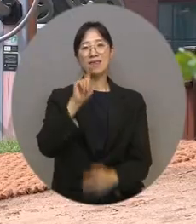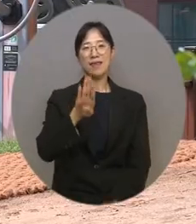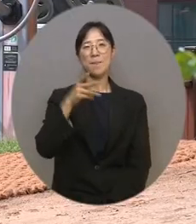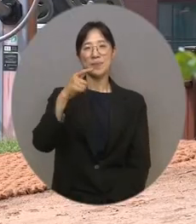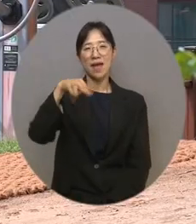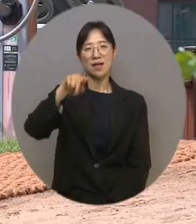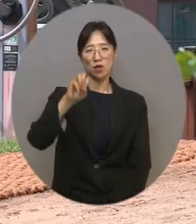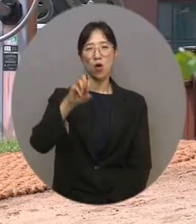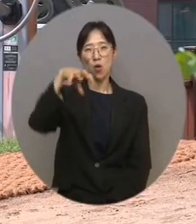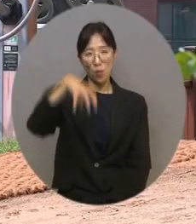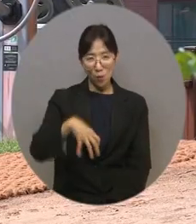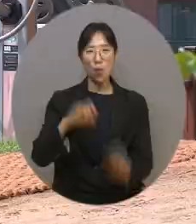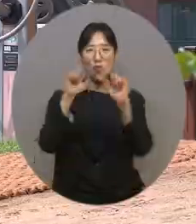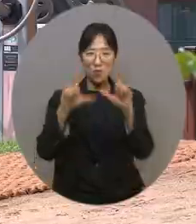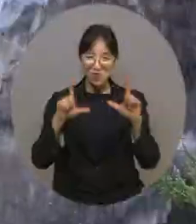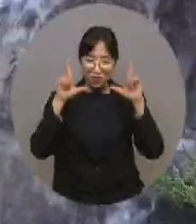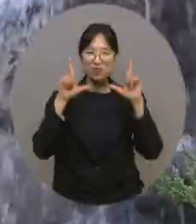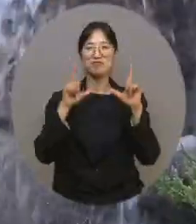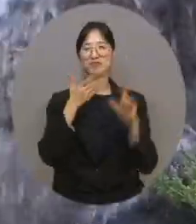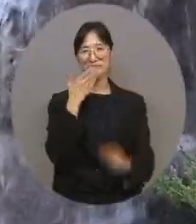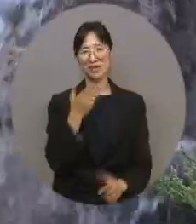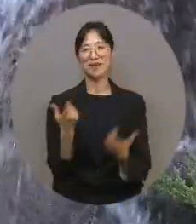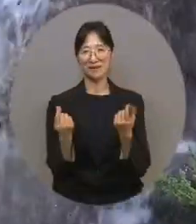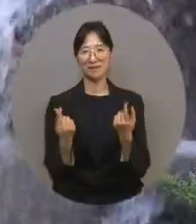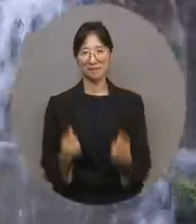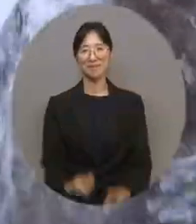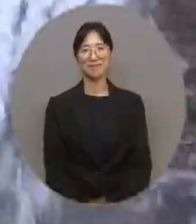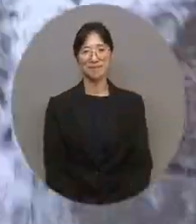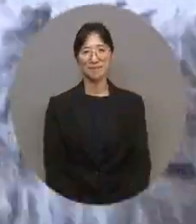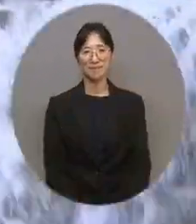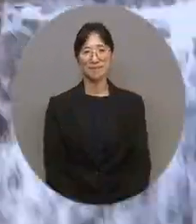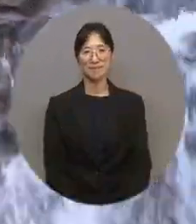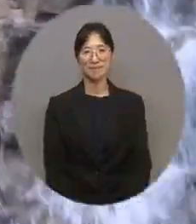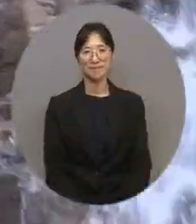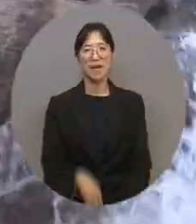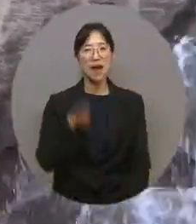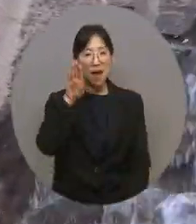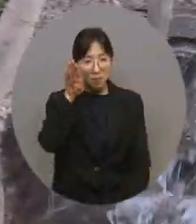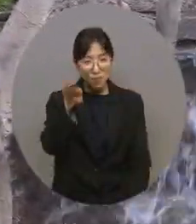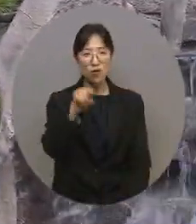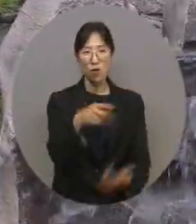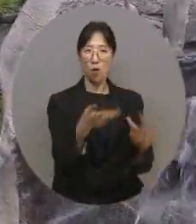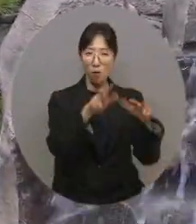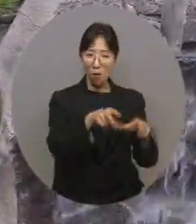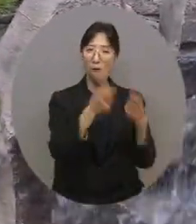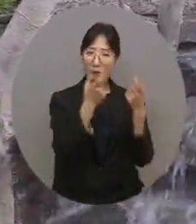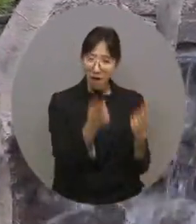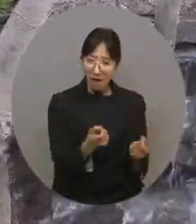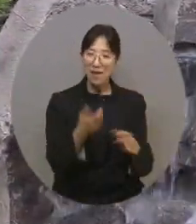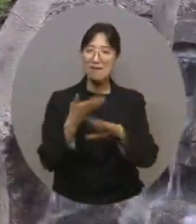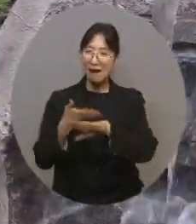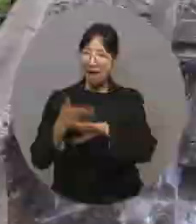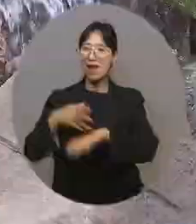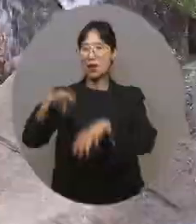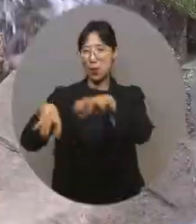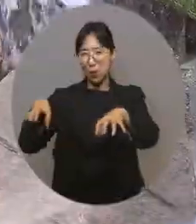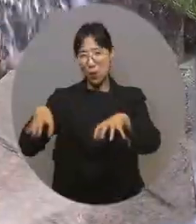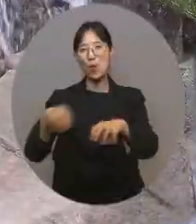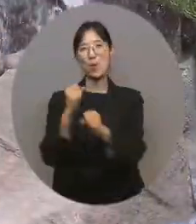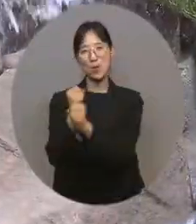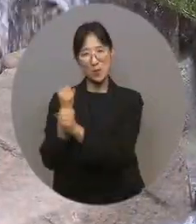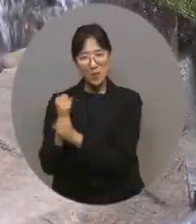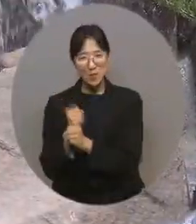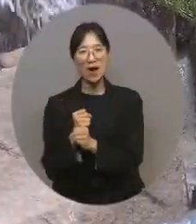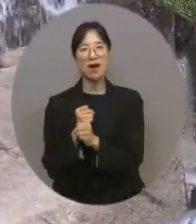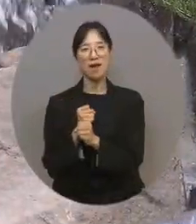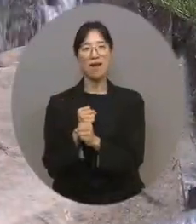청주의 명소가 될 것이라 생각한다고 말했습니다. 이어 앞으로도 당산공원 친수공간과 같은 꿀잼 공간을